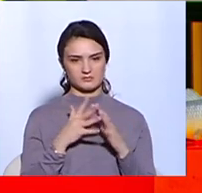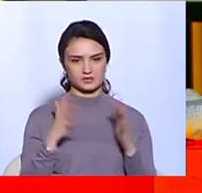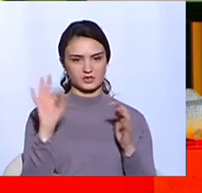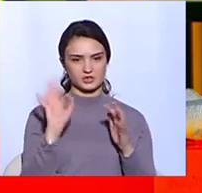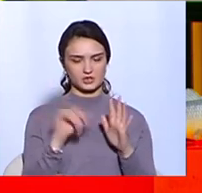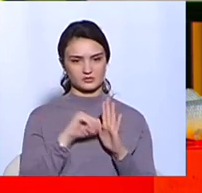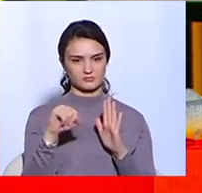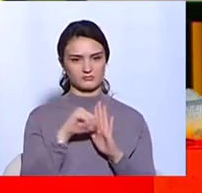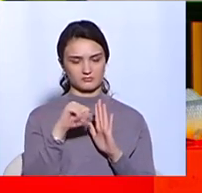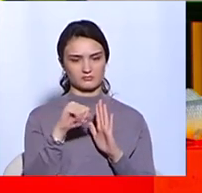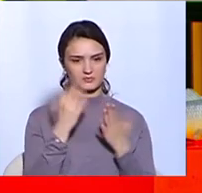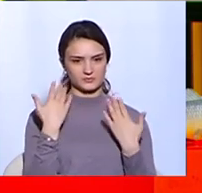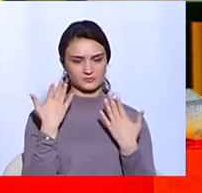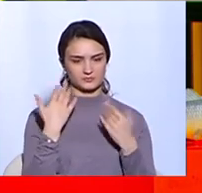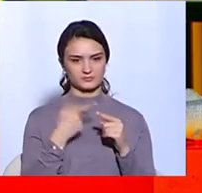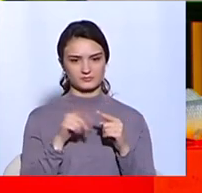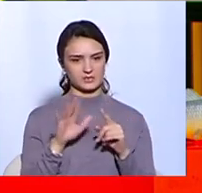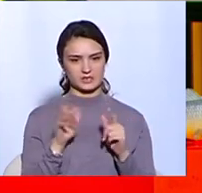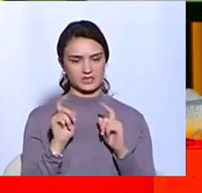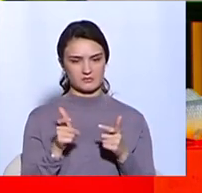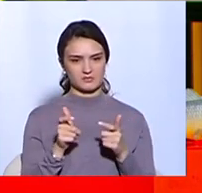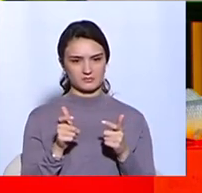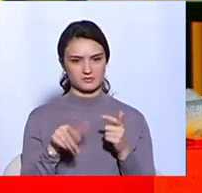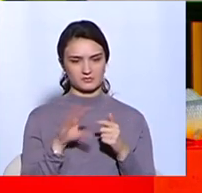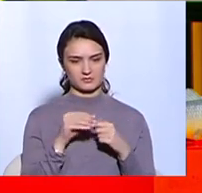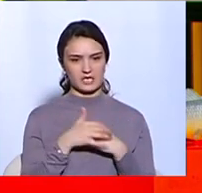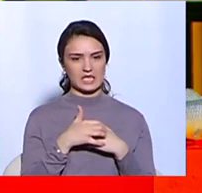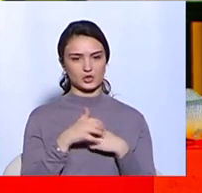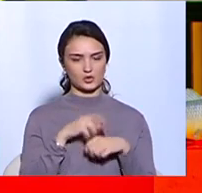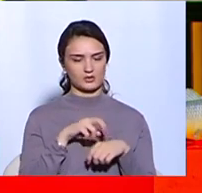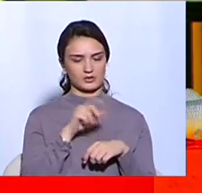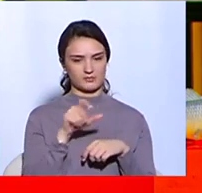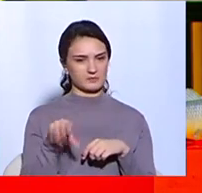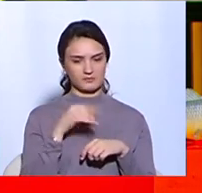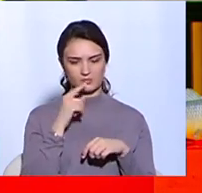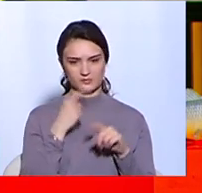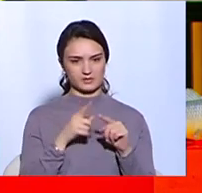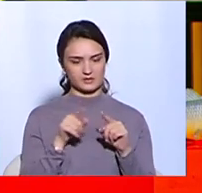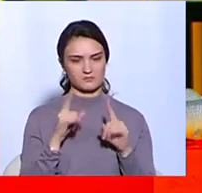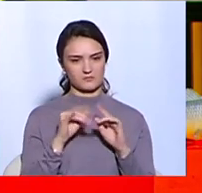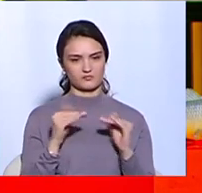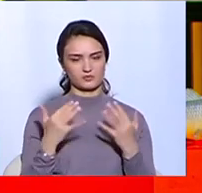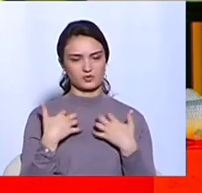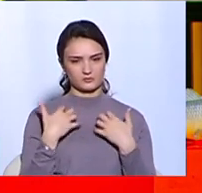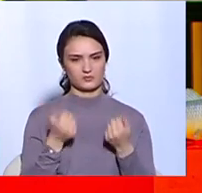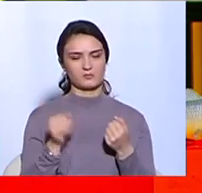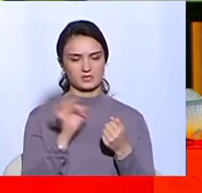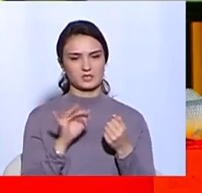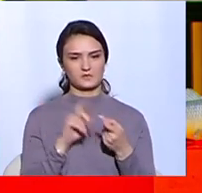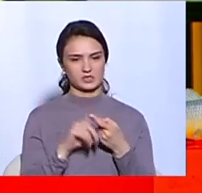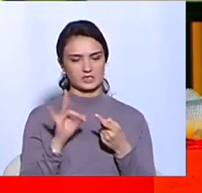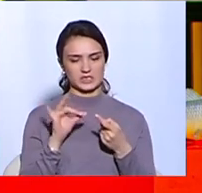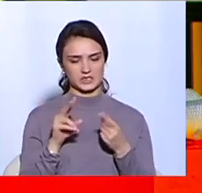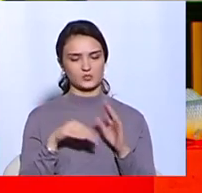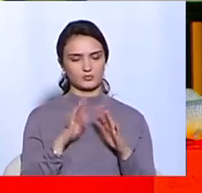სიხშირით ასეთ ზონებში, რასაც არ ეთანხმებიან იმუნოლოგ ალერგოლოგები და თვლიან, რომ ეს ამ ბავშვების ჯანმრთელობასთან დაკავშირებულ რისკებს